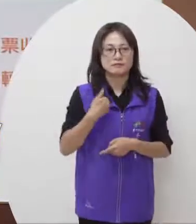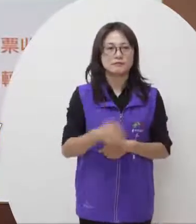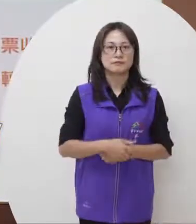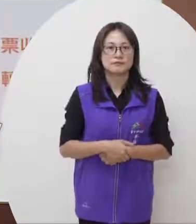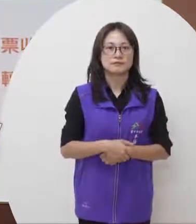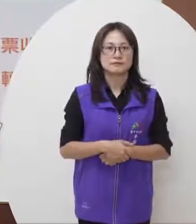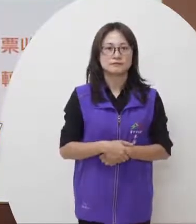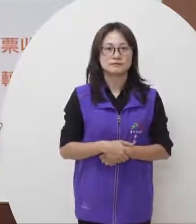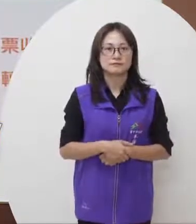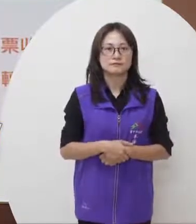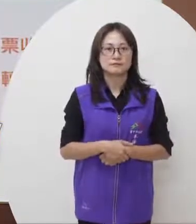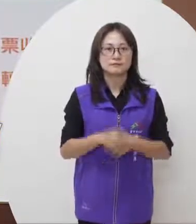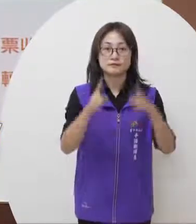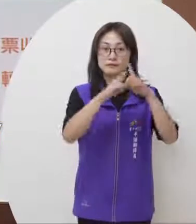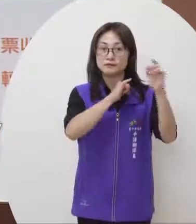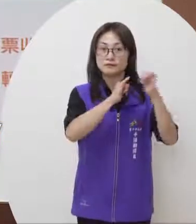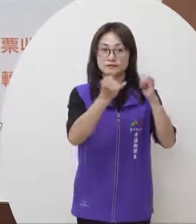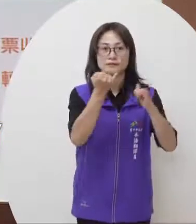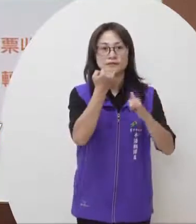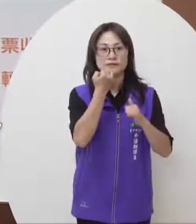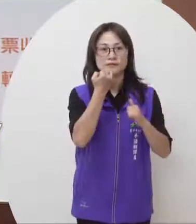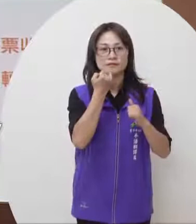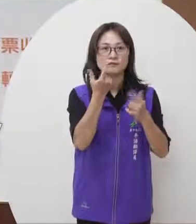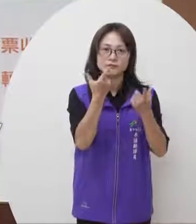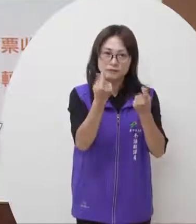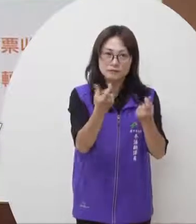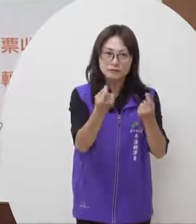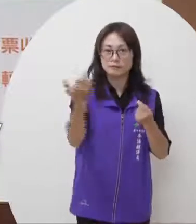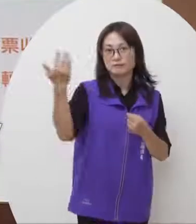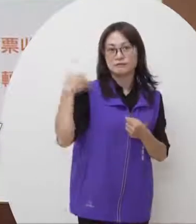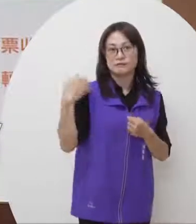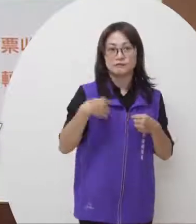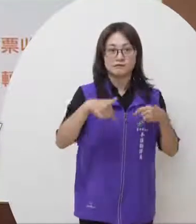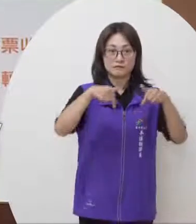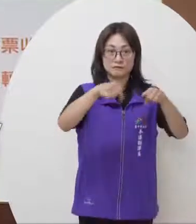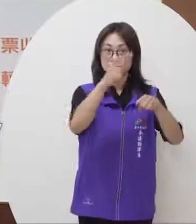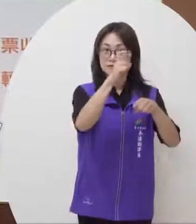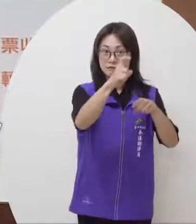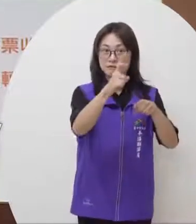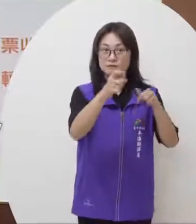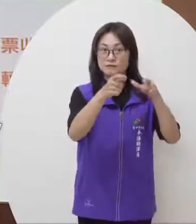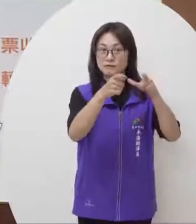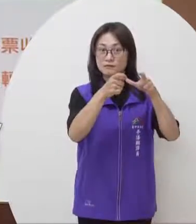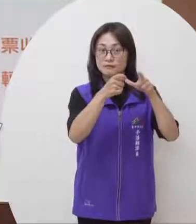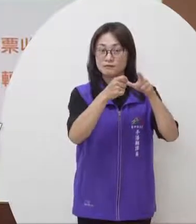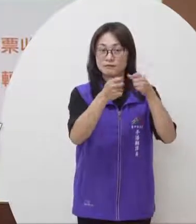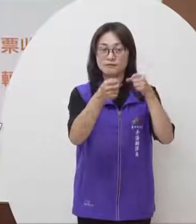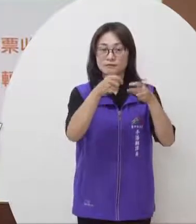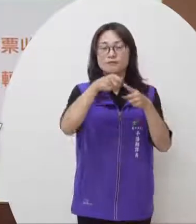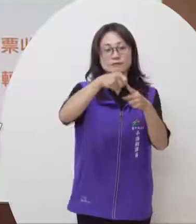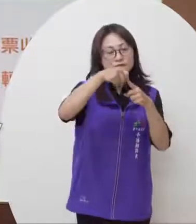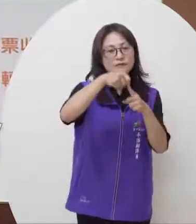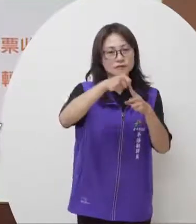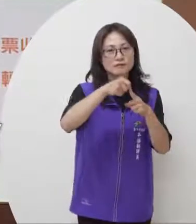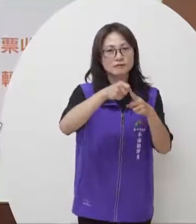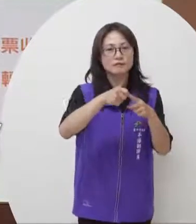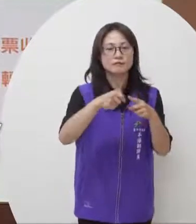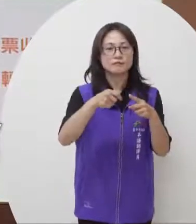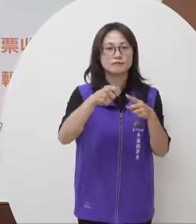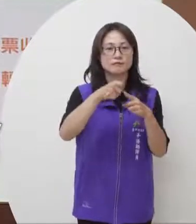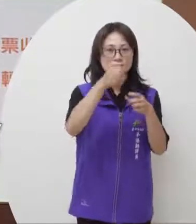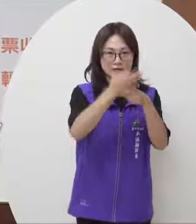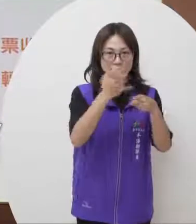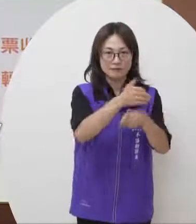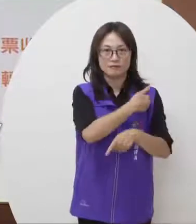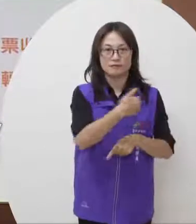民呢都还是维持双十的公车优惠。那我们针对台中市有发行敬老爱心卡，那我们也会透过